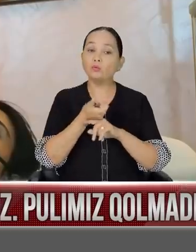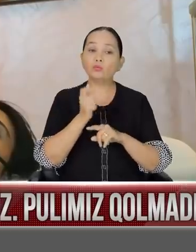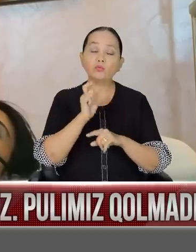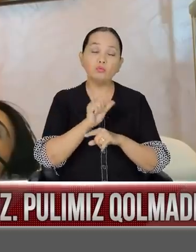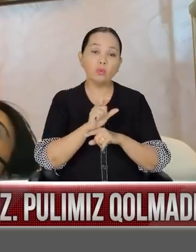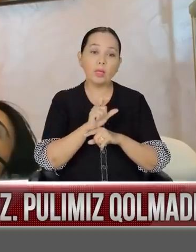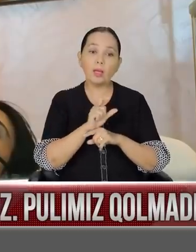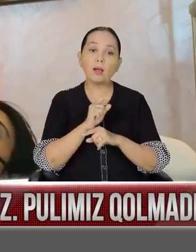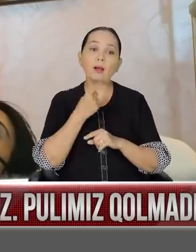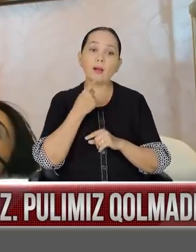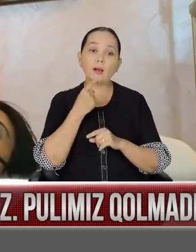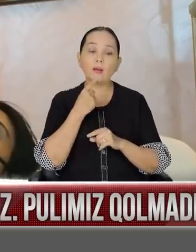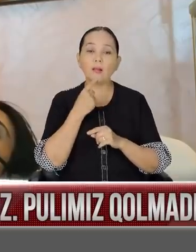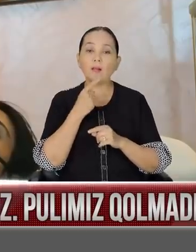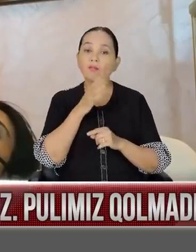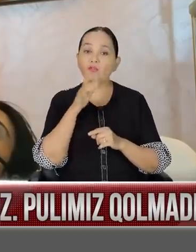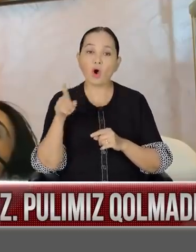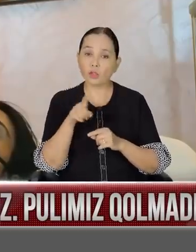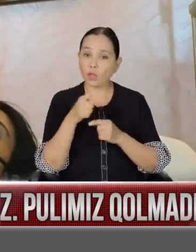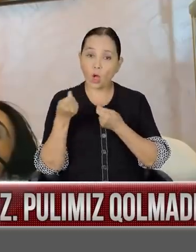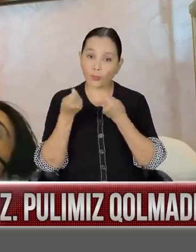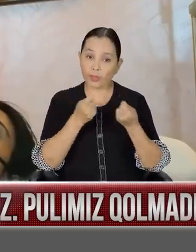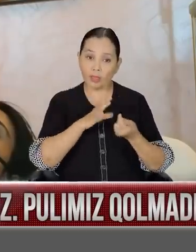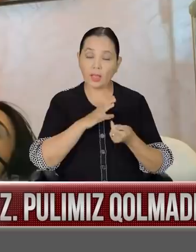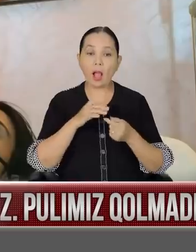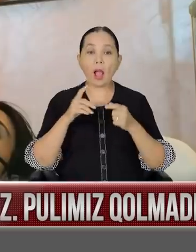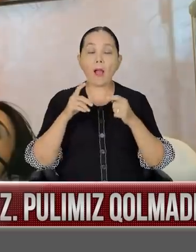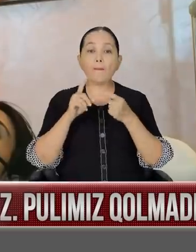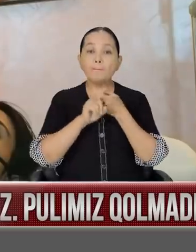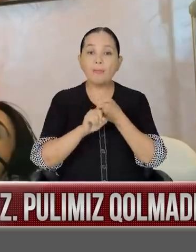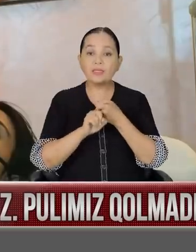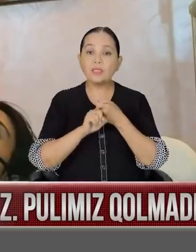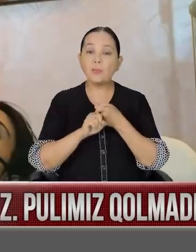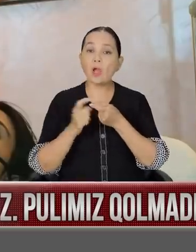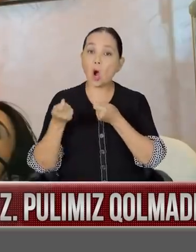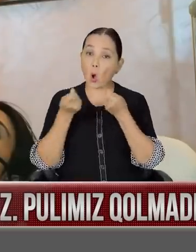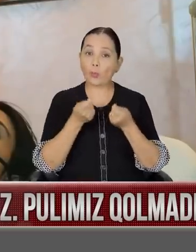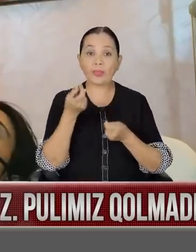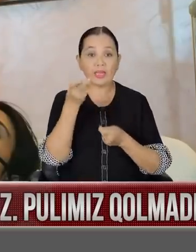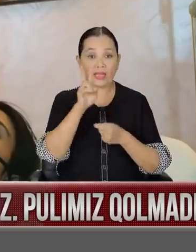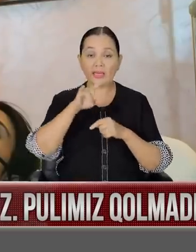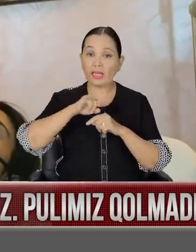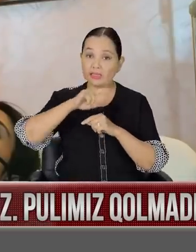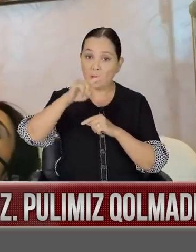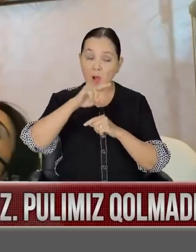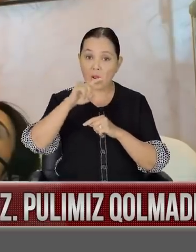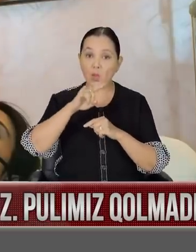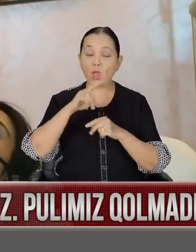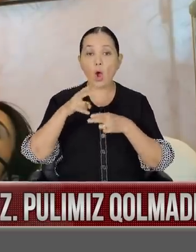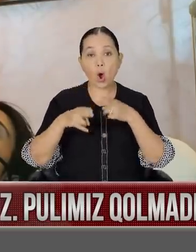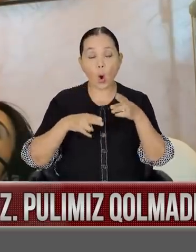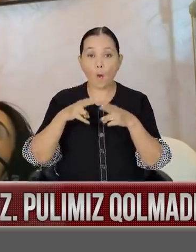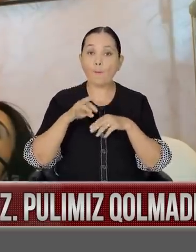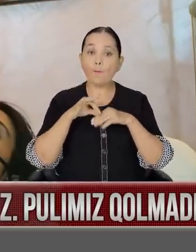Judayam qiyin vaqtida olib keldik. Pandemiya vaqtida olib keldik. Ikkita samolyot bilan keldik.